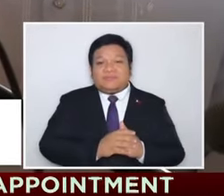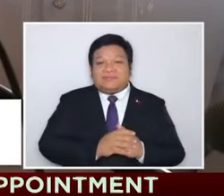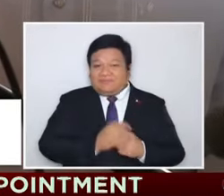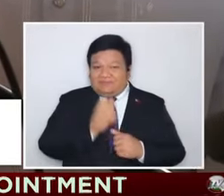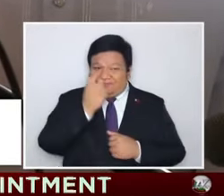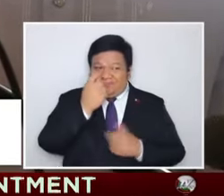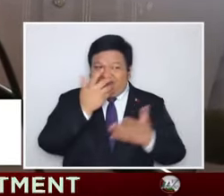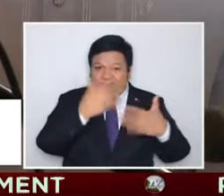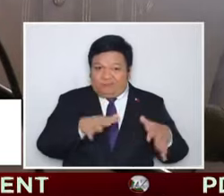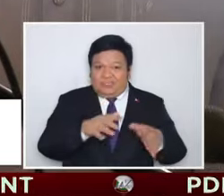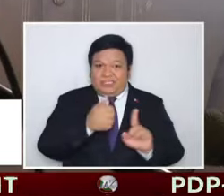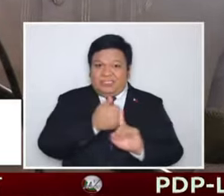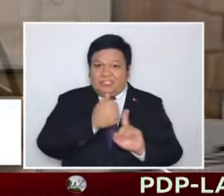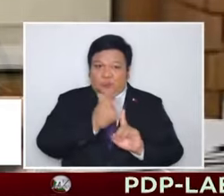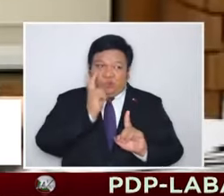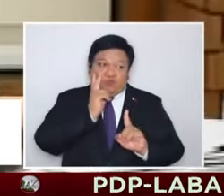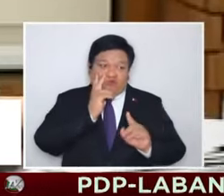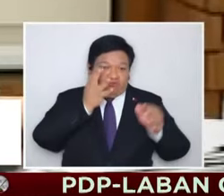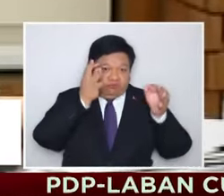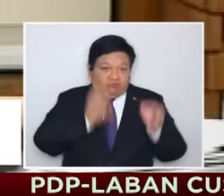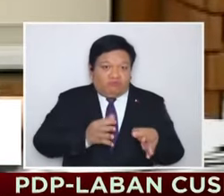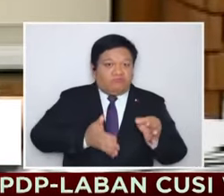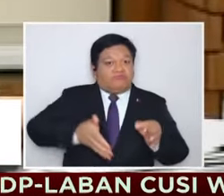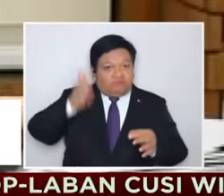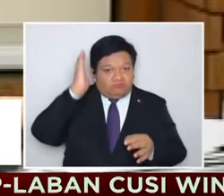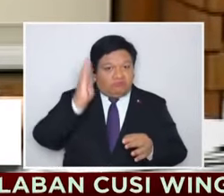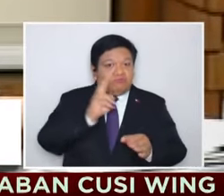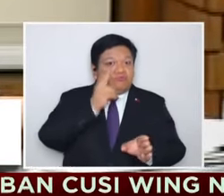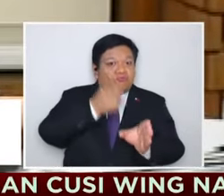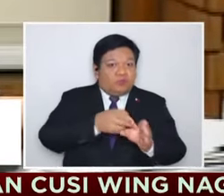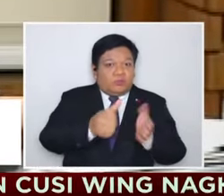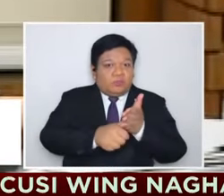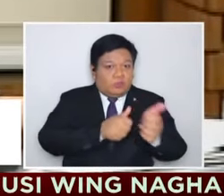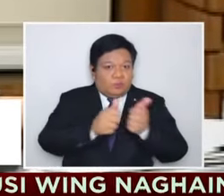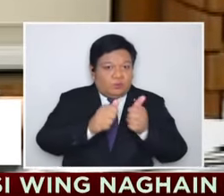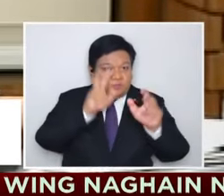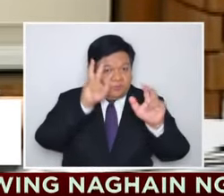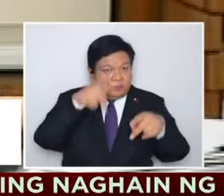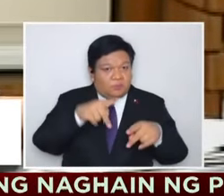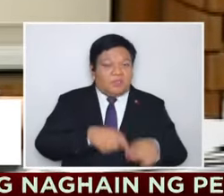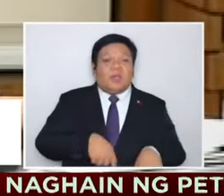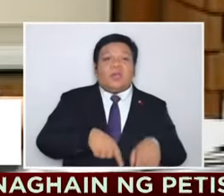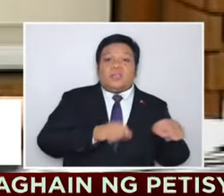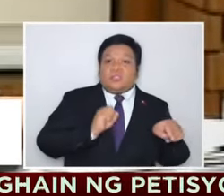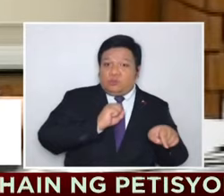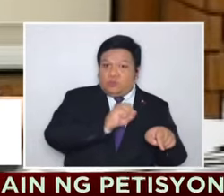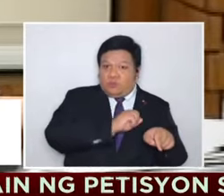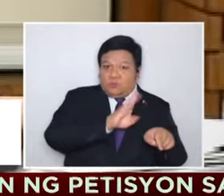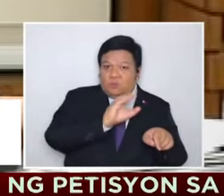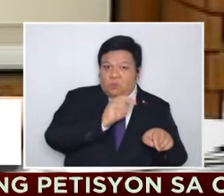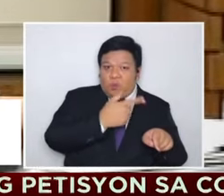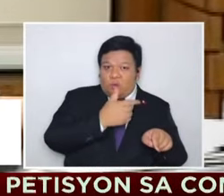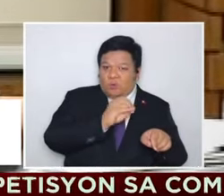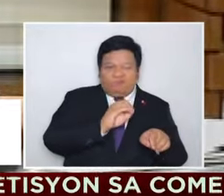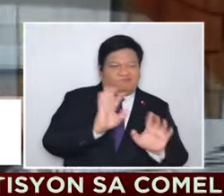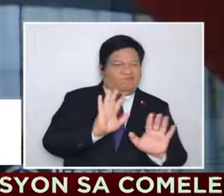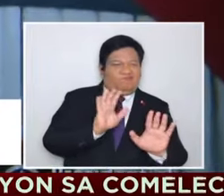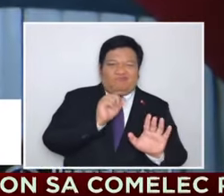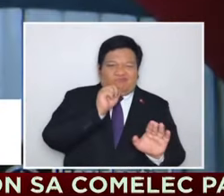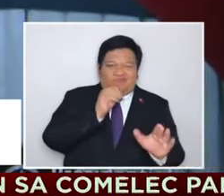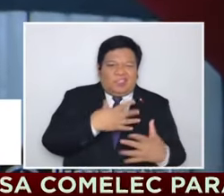ang desisyon ng Pangulo na tumakbo, ilang ulit namang sinabi ni Senador Go na hindi siya interesado na kumandidatong